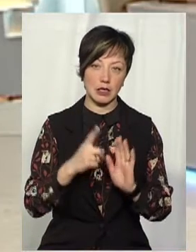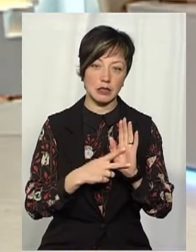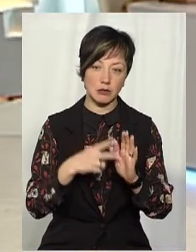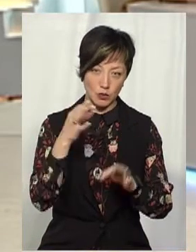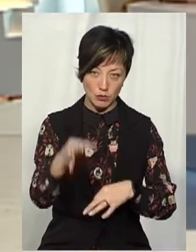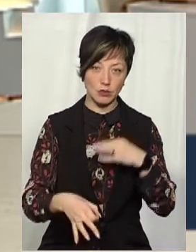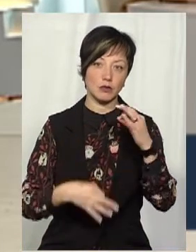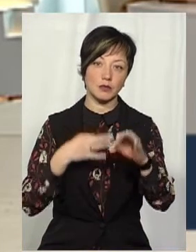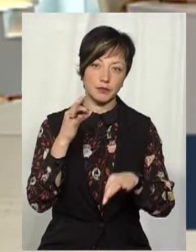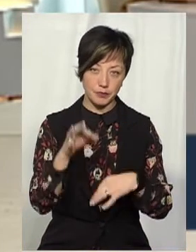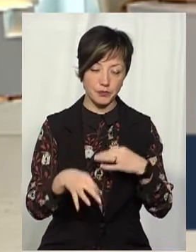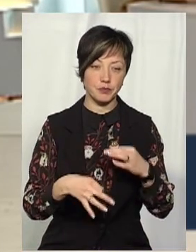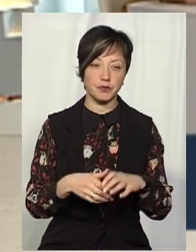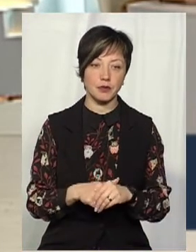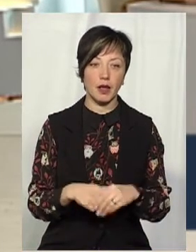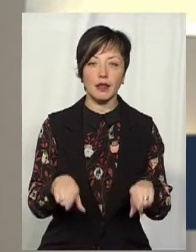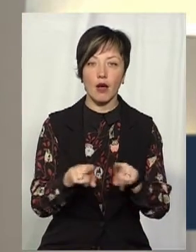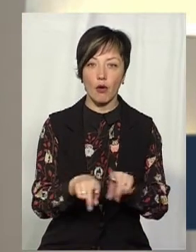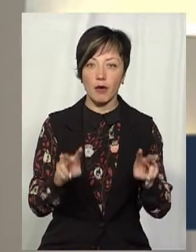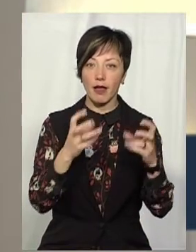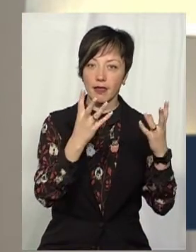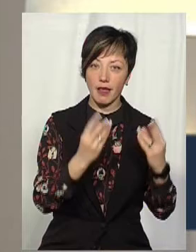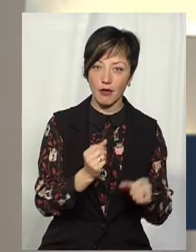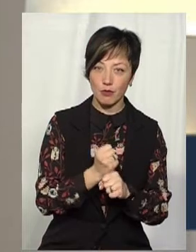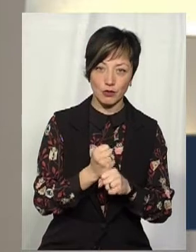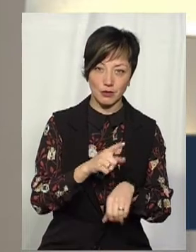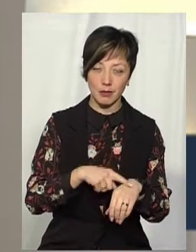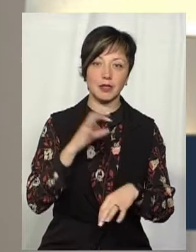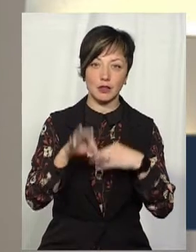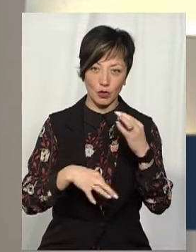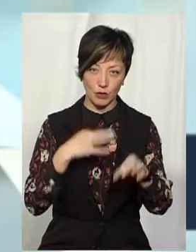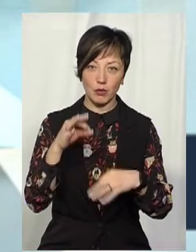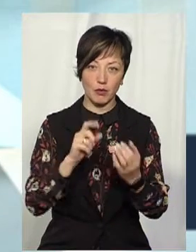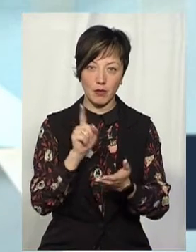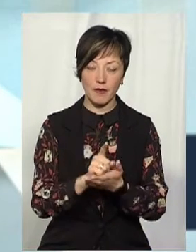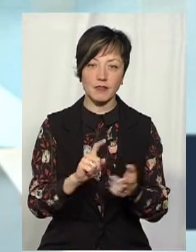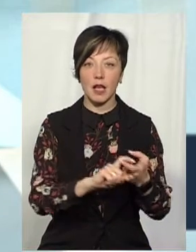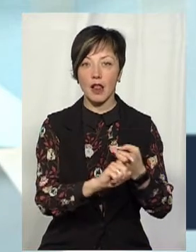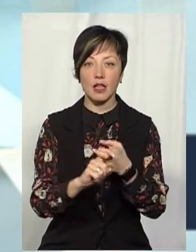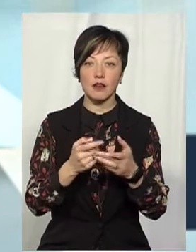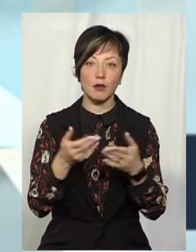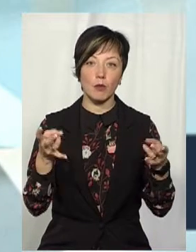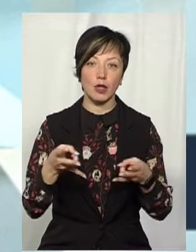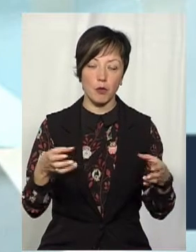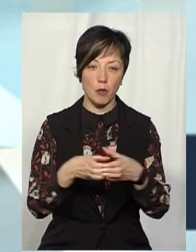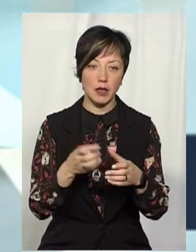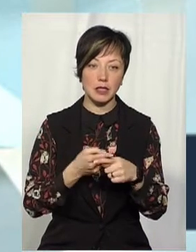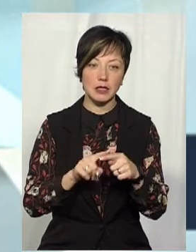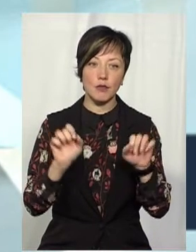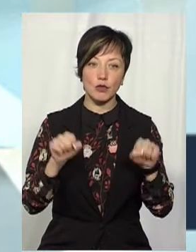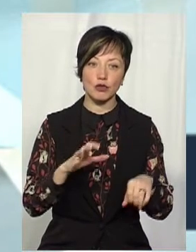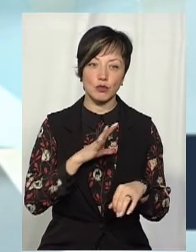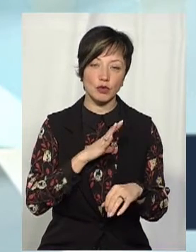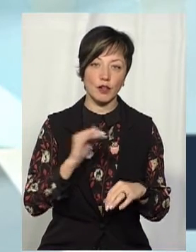говоря. Тобто ось такого поняття, як день робочий, немає, цілодобово він має. В залежності від потреб громади. Це може